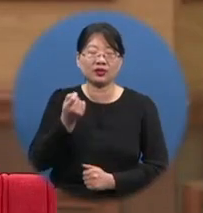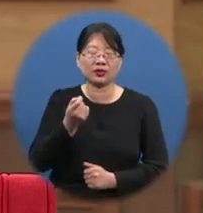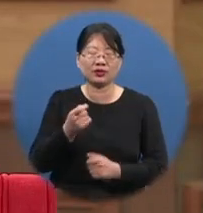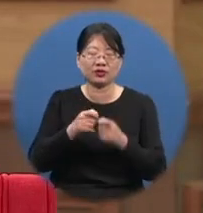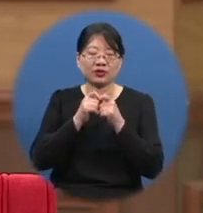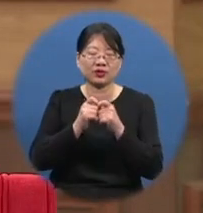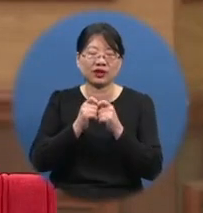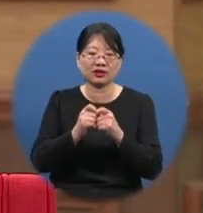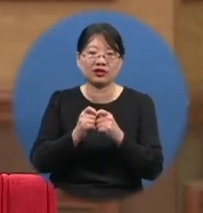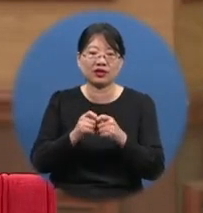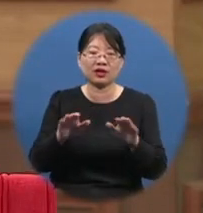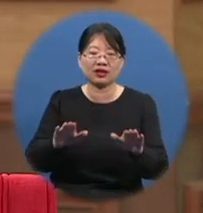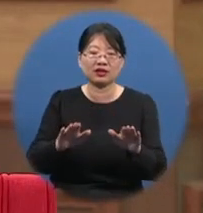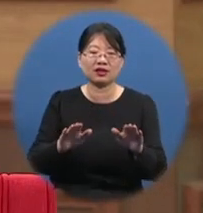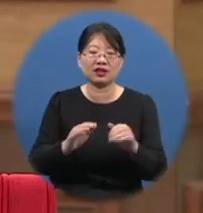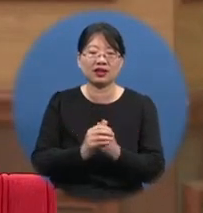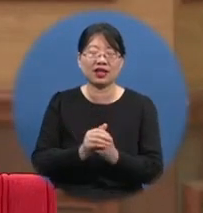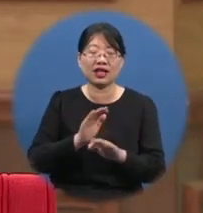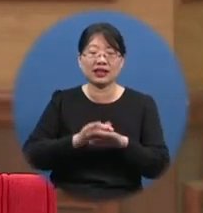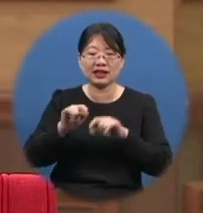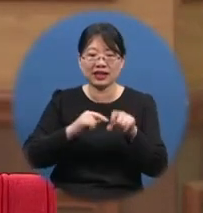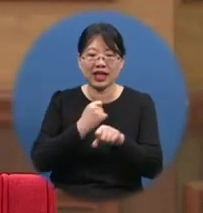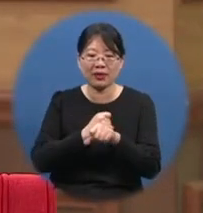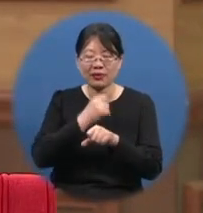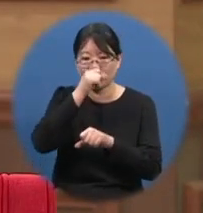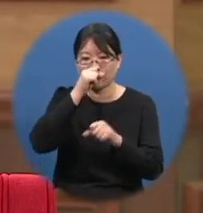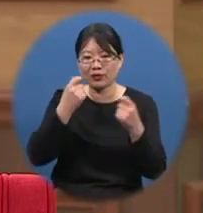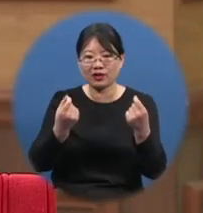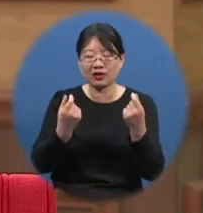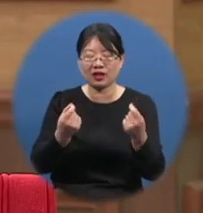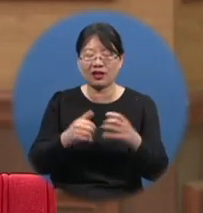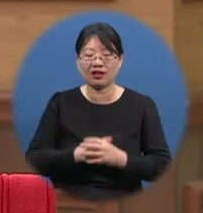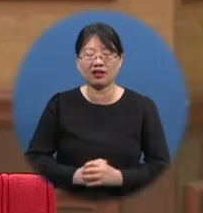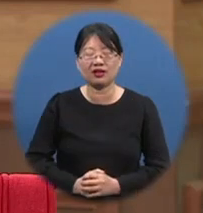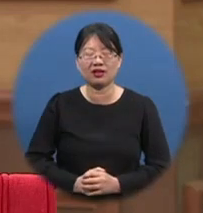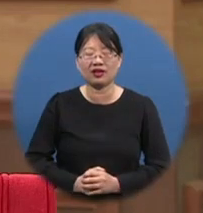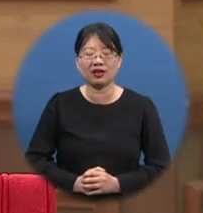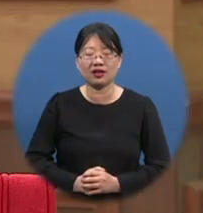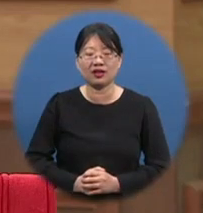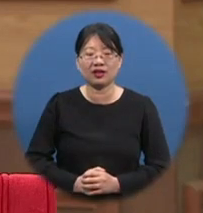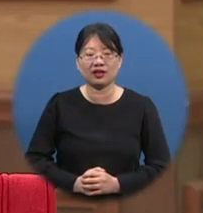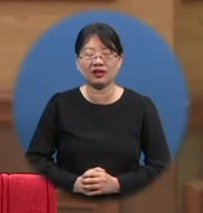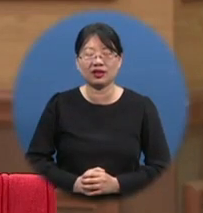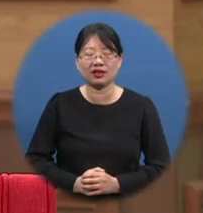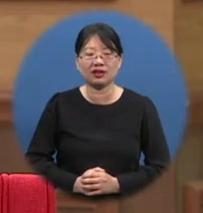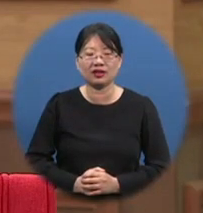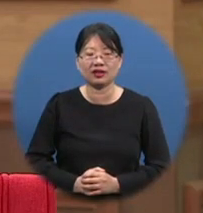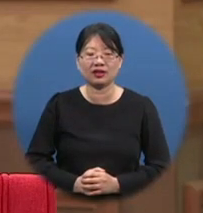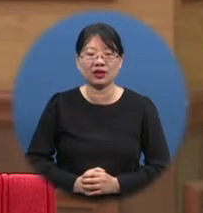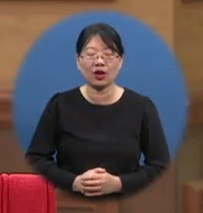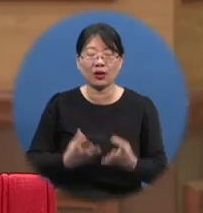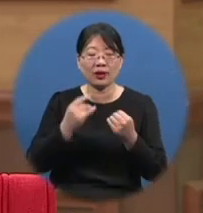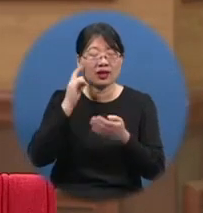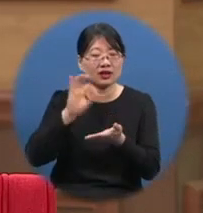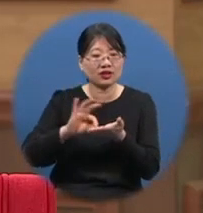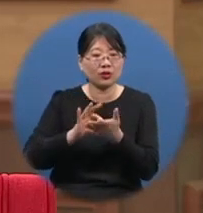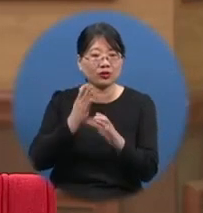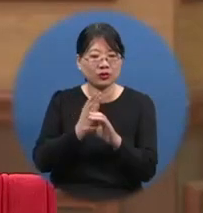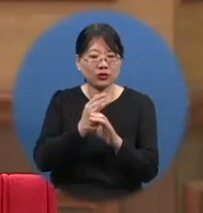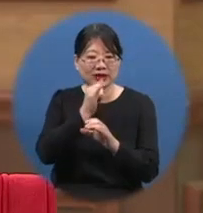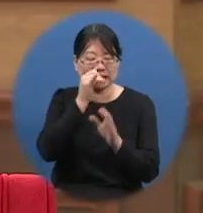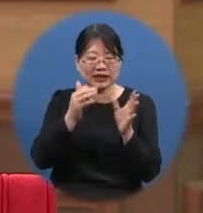조금 구체적으로 이렇게 실행을 했으면 좋겠다 한데 많이 신경을 쓰고 있습니다.